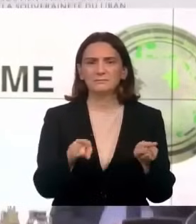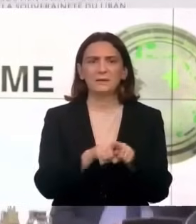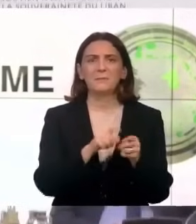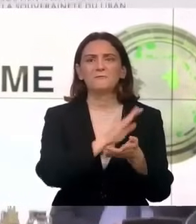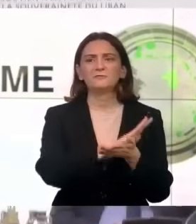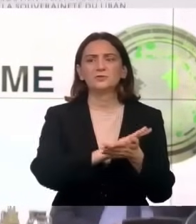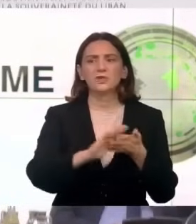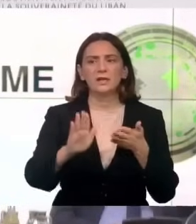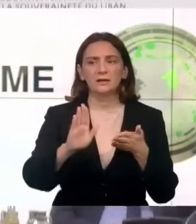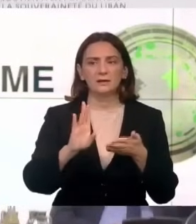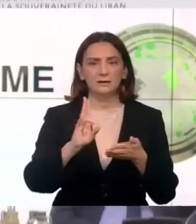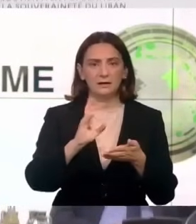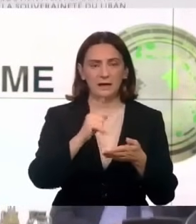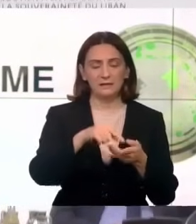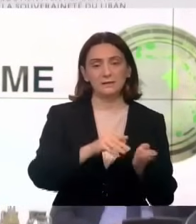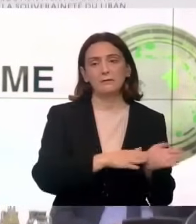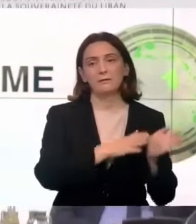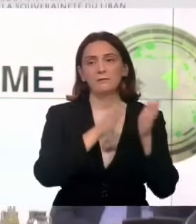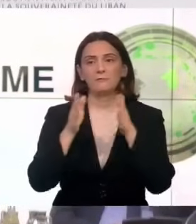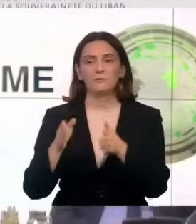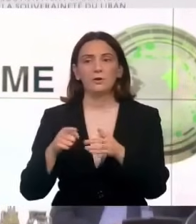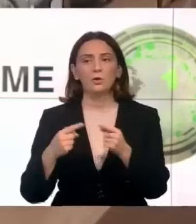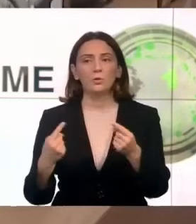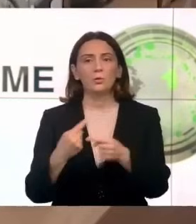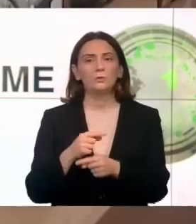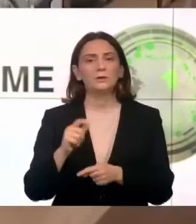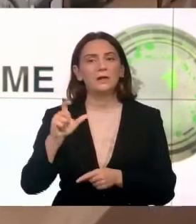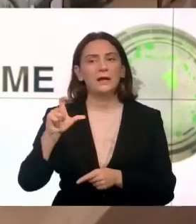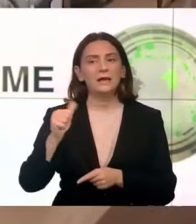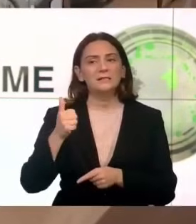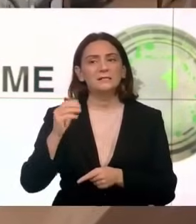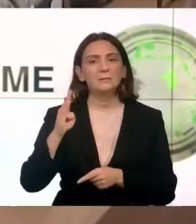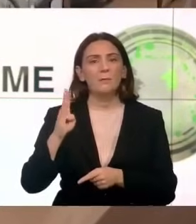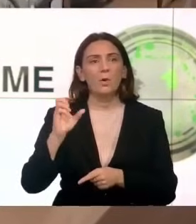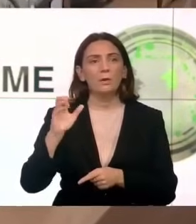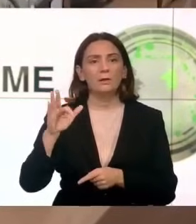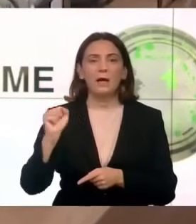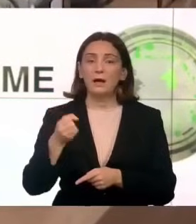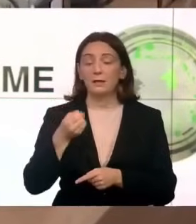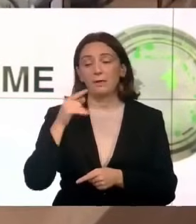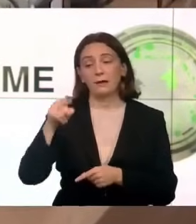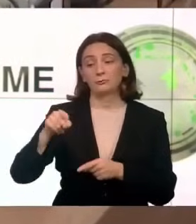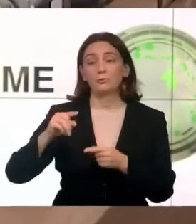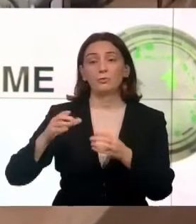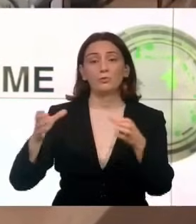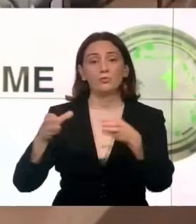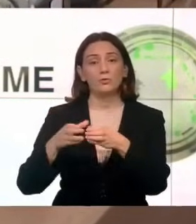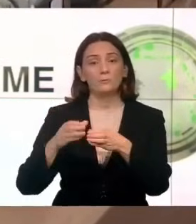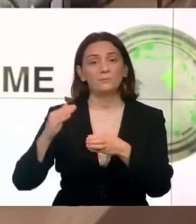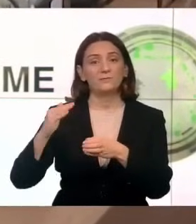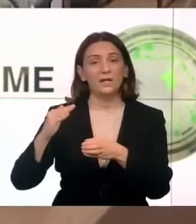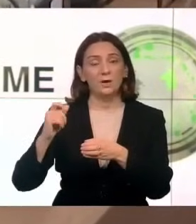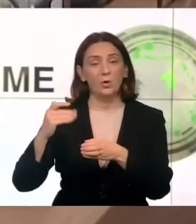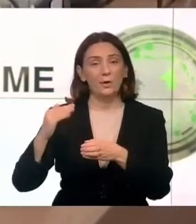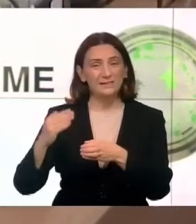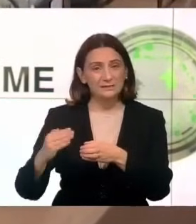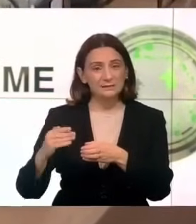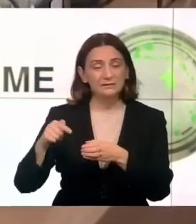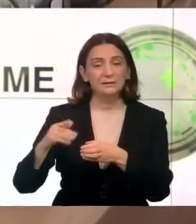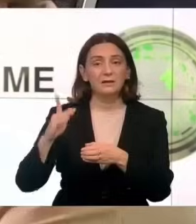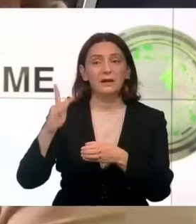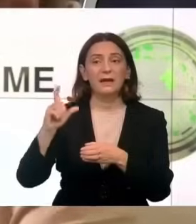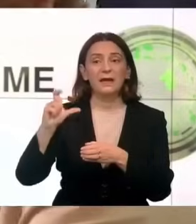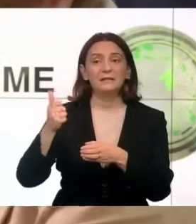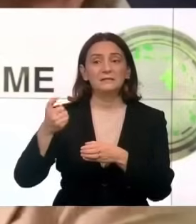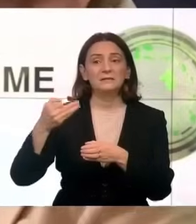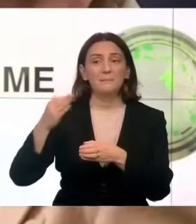15 organizata ndërkombëtare u takuan në Paris për Libanin, por prania një delegacioni jo të lartë amerikan dhe zgjedhjet e muajit të ardhshëm në